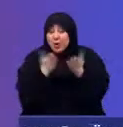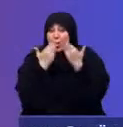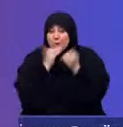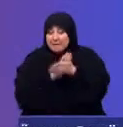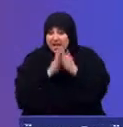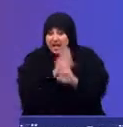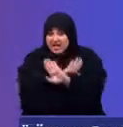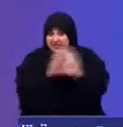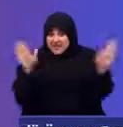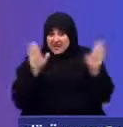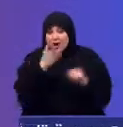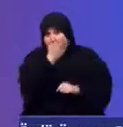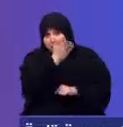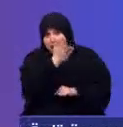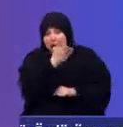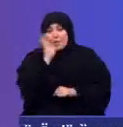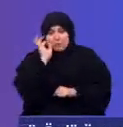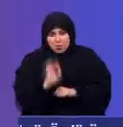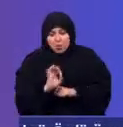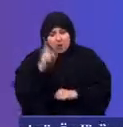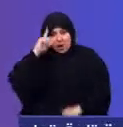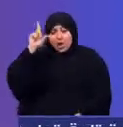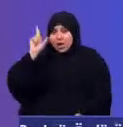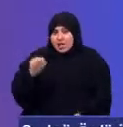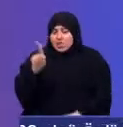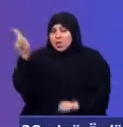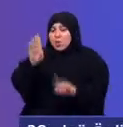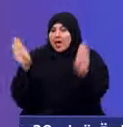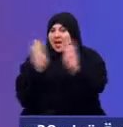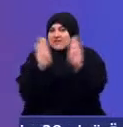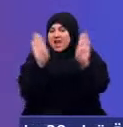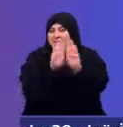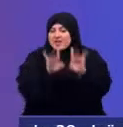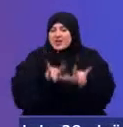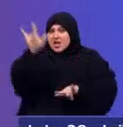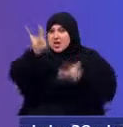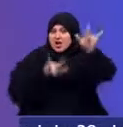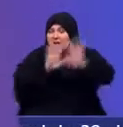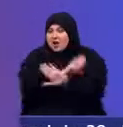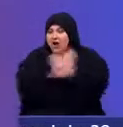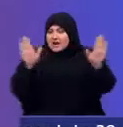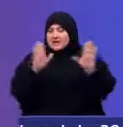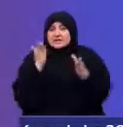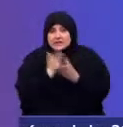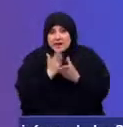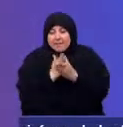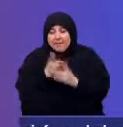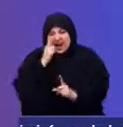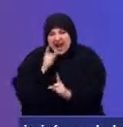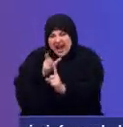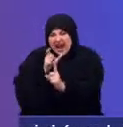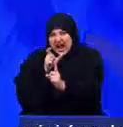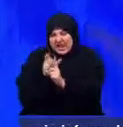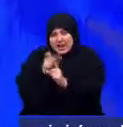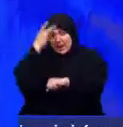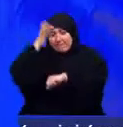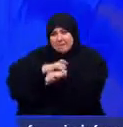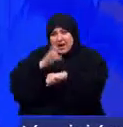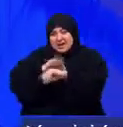جماعي من كل دول العالم وفرض مثلا إجراءات احترازية ممكنها تحصر